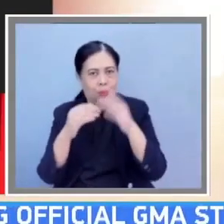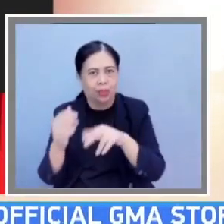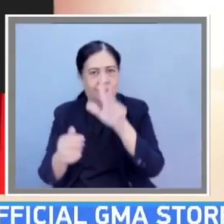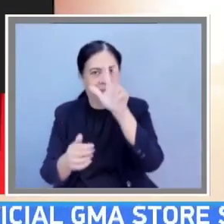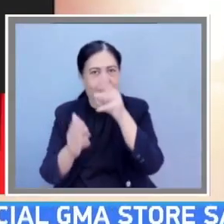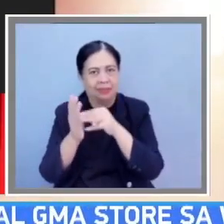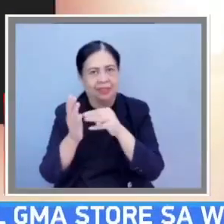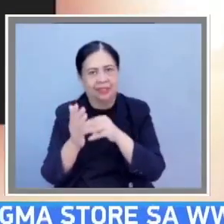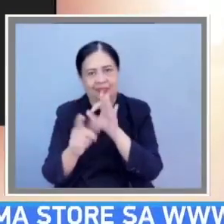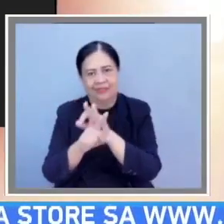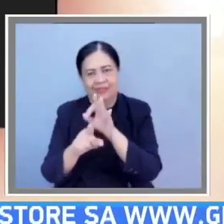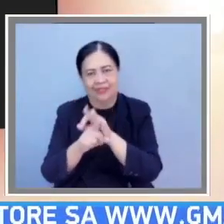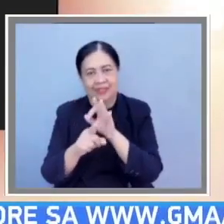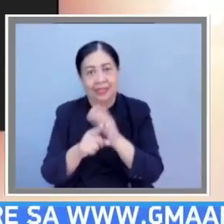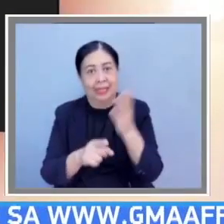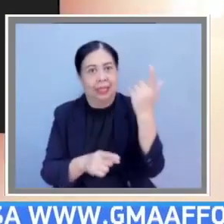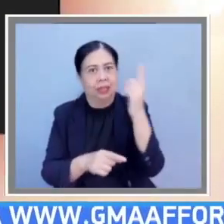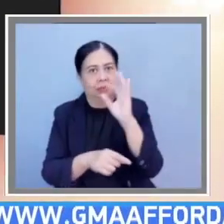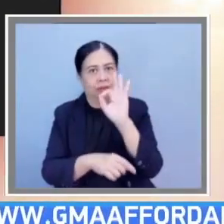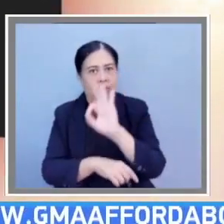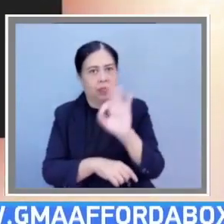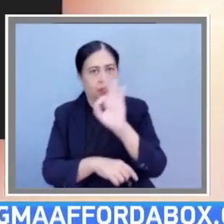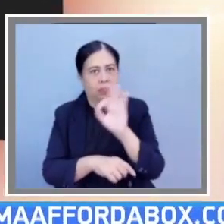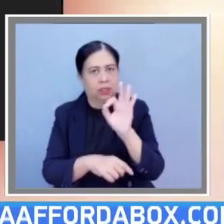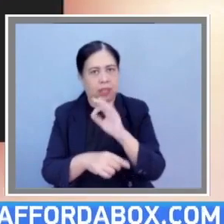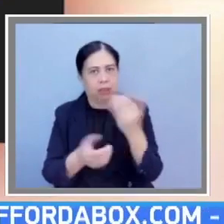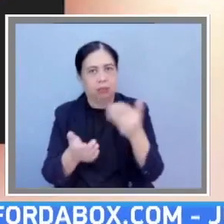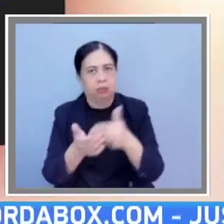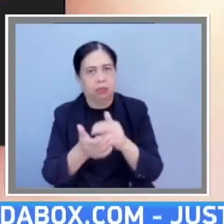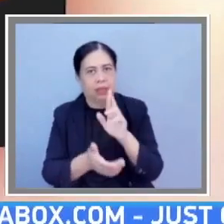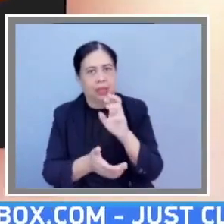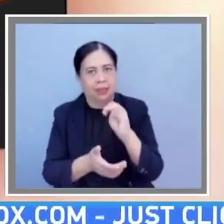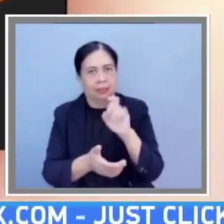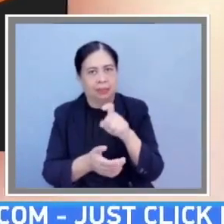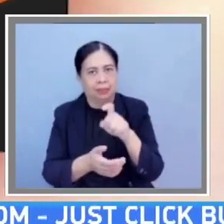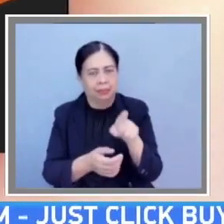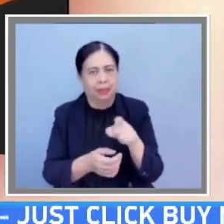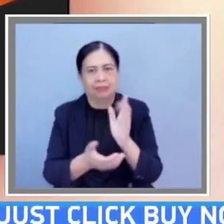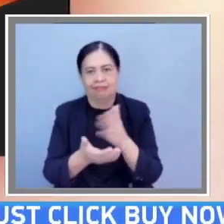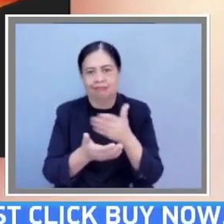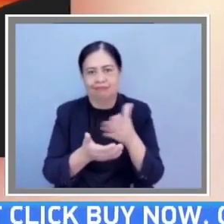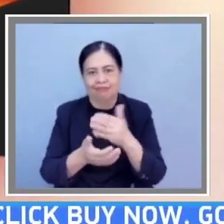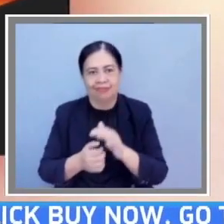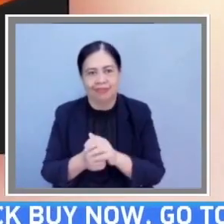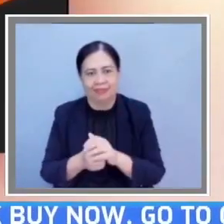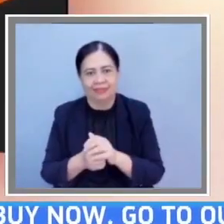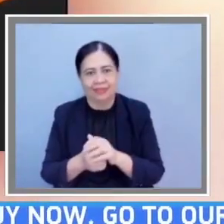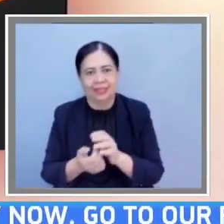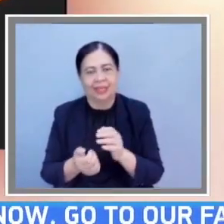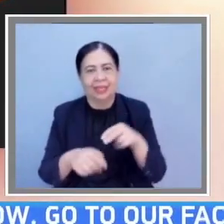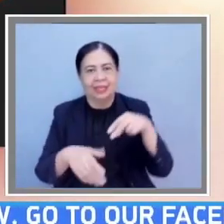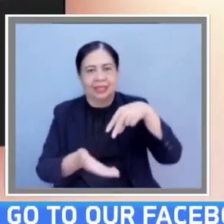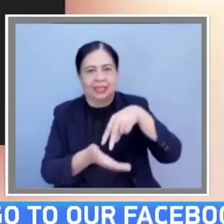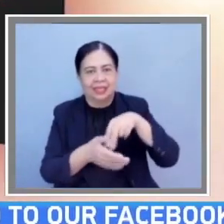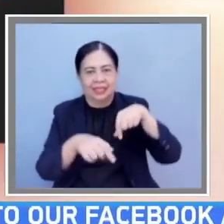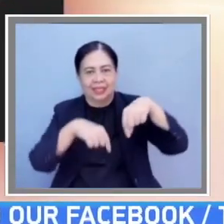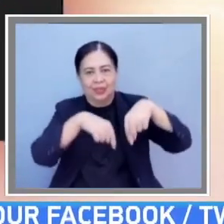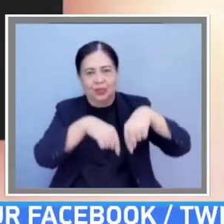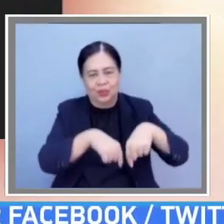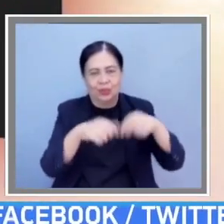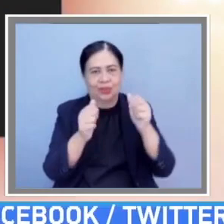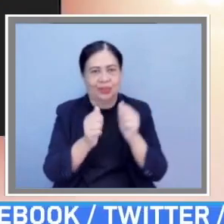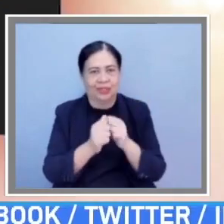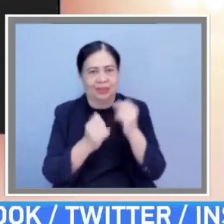fans. Last Friday lang nirelease ang remix version ng pop track ni JK na Standing Next to You kasama ang R&B